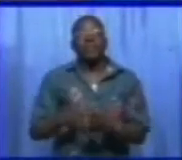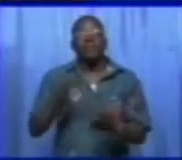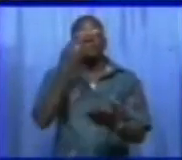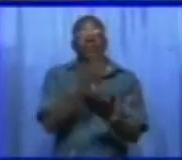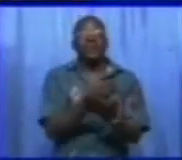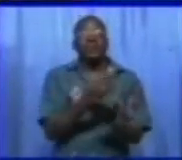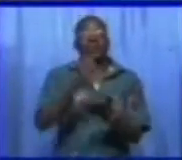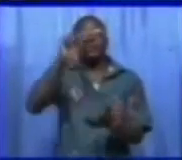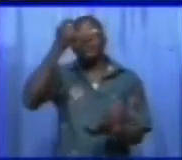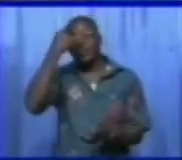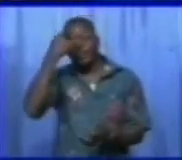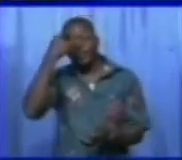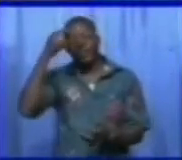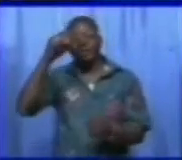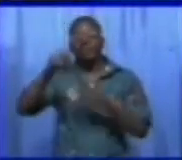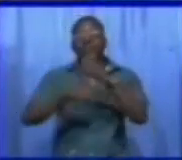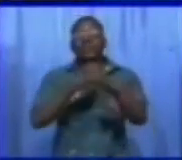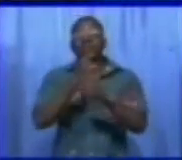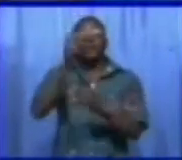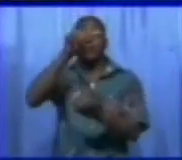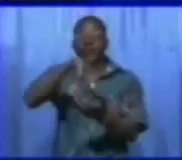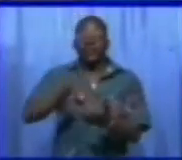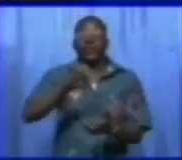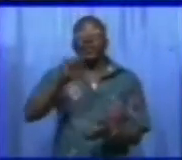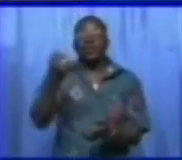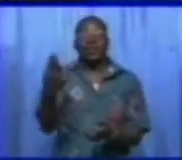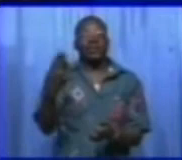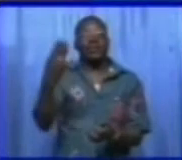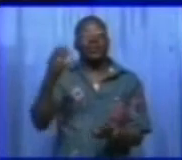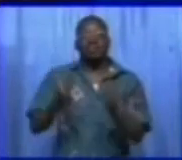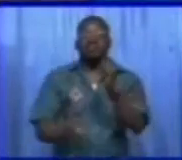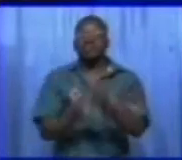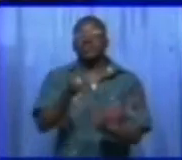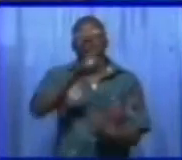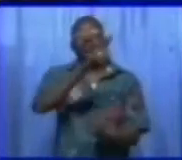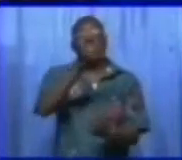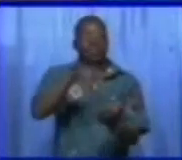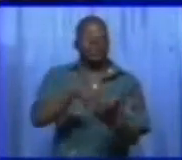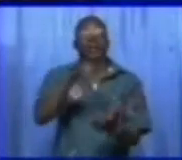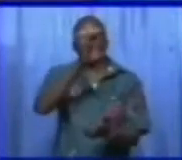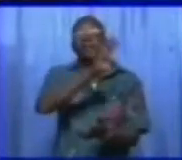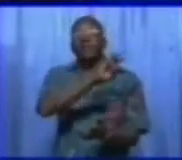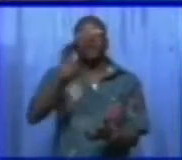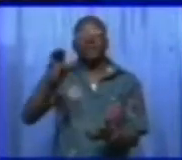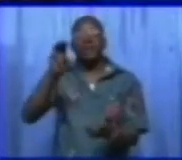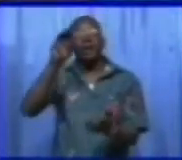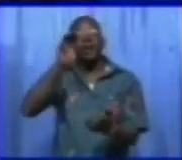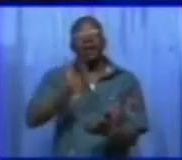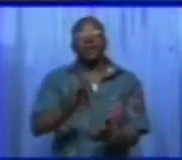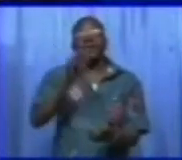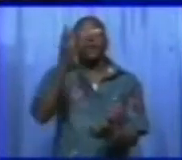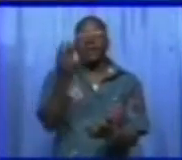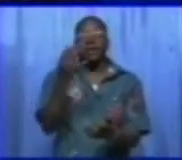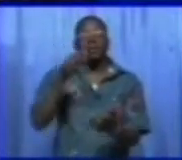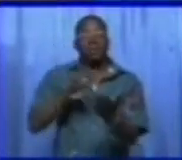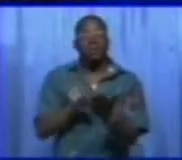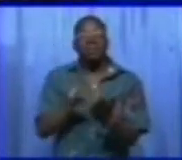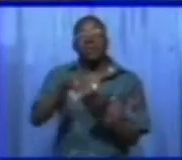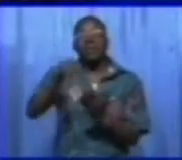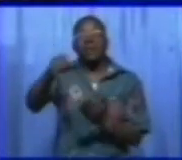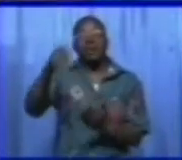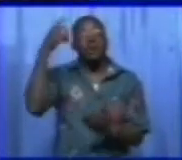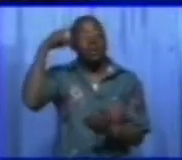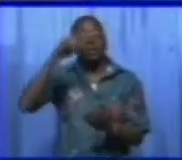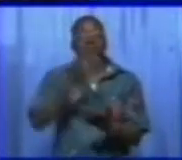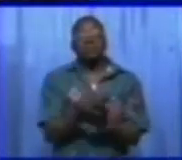l'État burkinabé pour l'année 2014 se chiffre à plus de 1664 milliards de francs CFA. Pour les recettes,